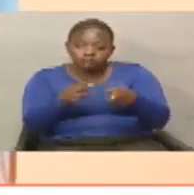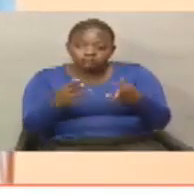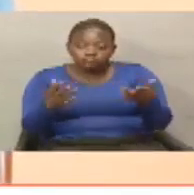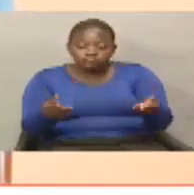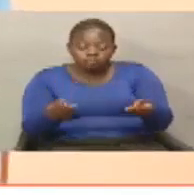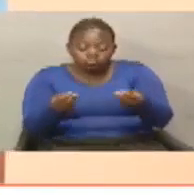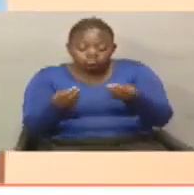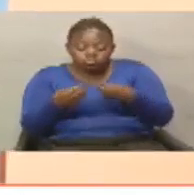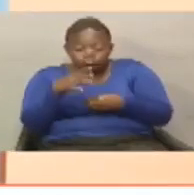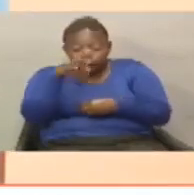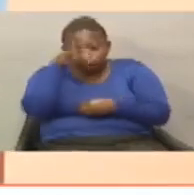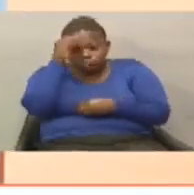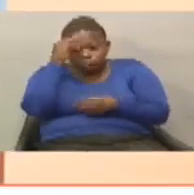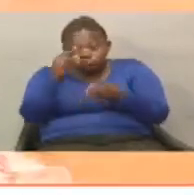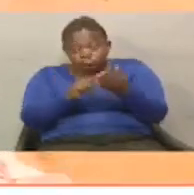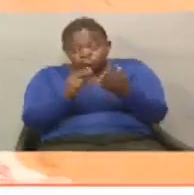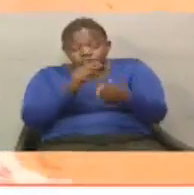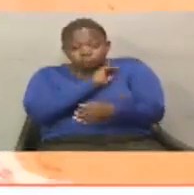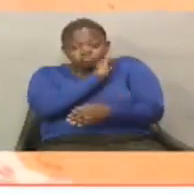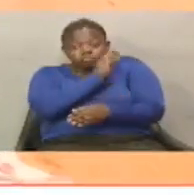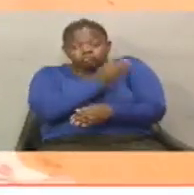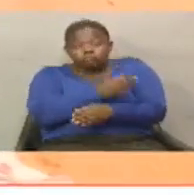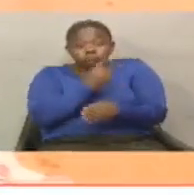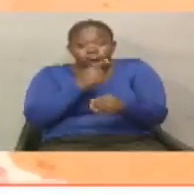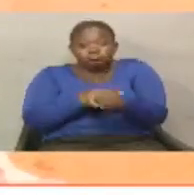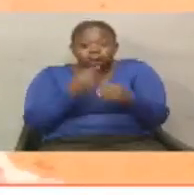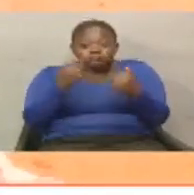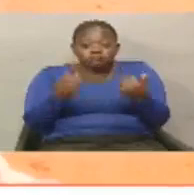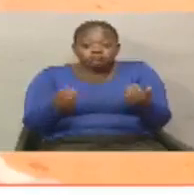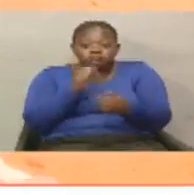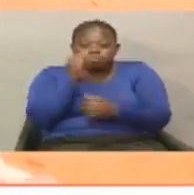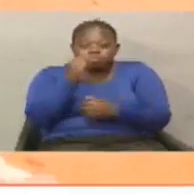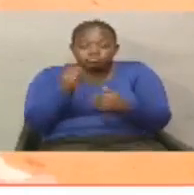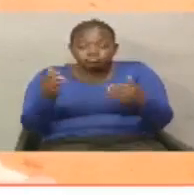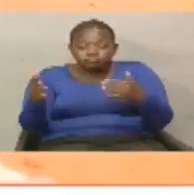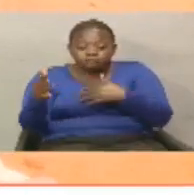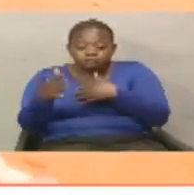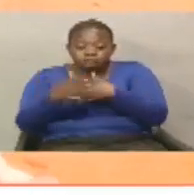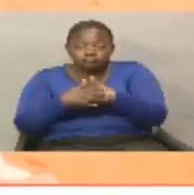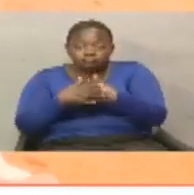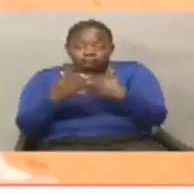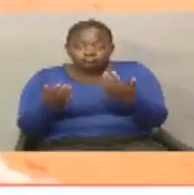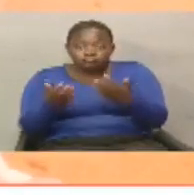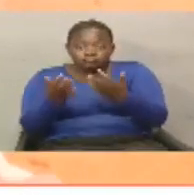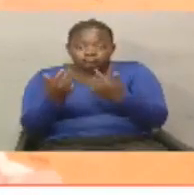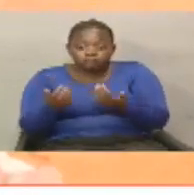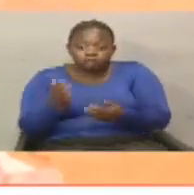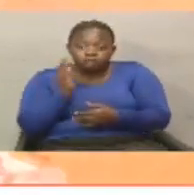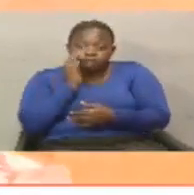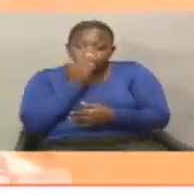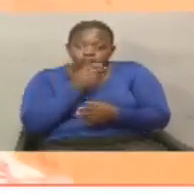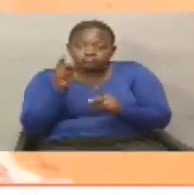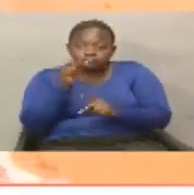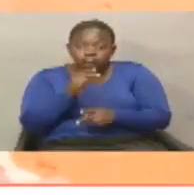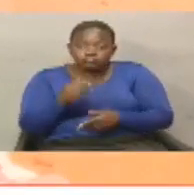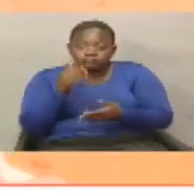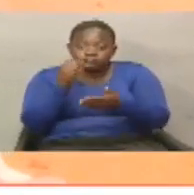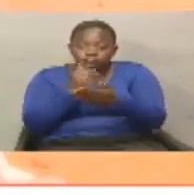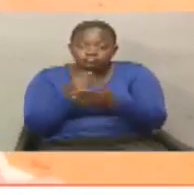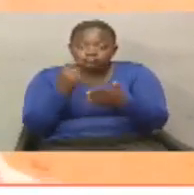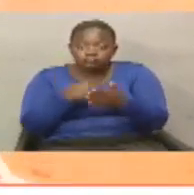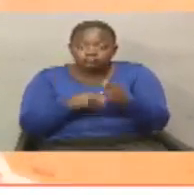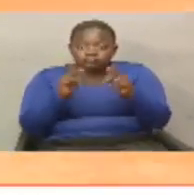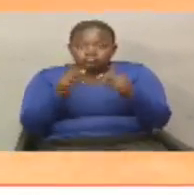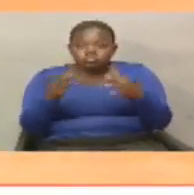okuyiga tuleme tukozesa bakanyama. Mu kiseera kino omukadde agumbi wabweru w'ekikomera nga bw'alinda okufuna abazira kisobola okumuyamba ng'agamba